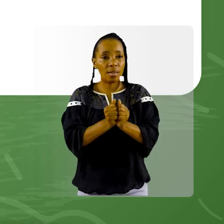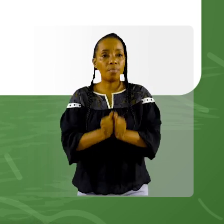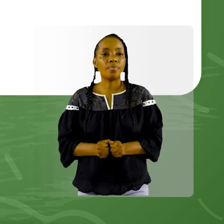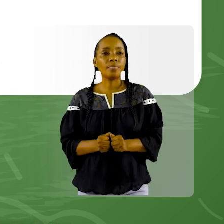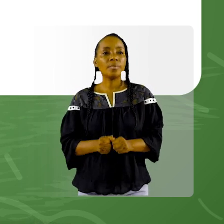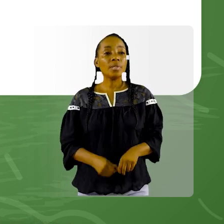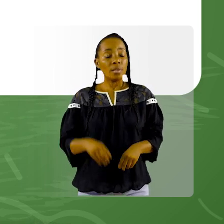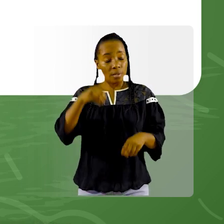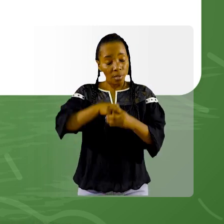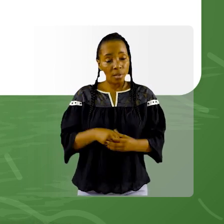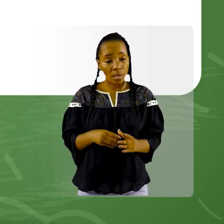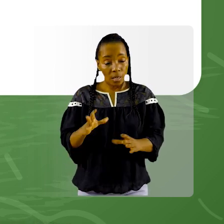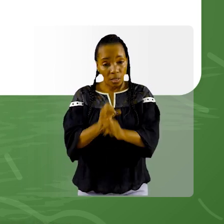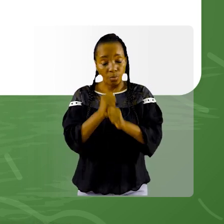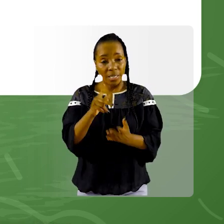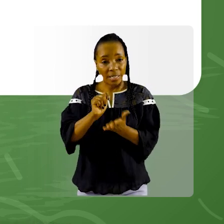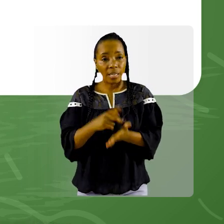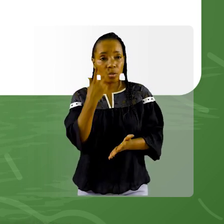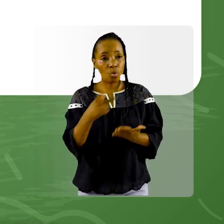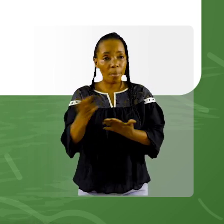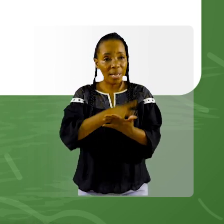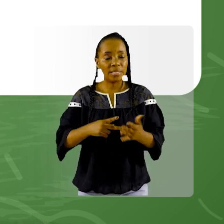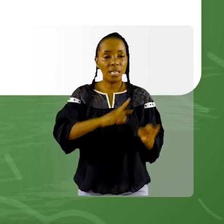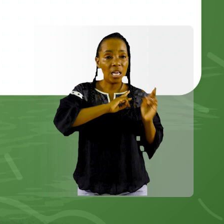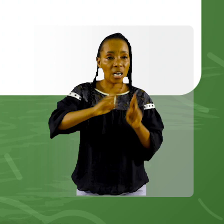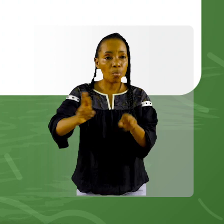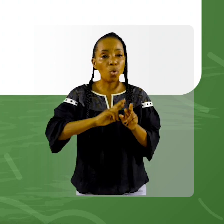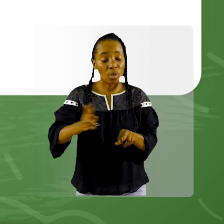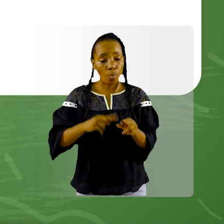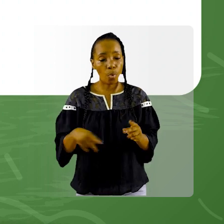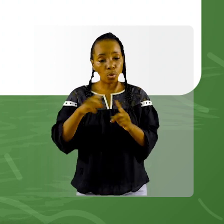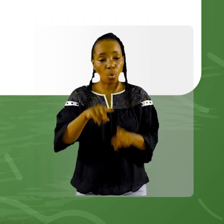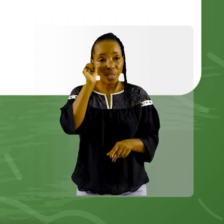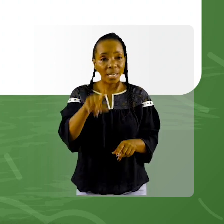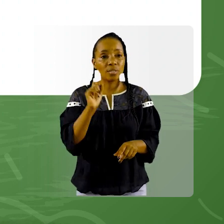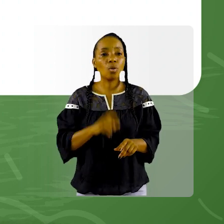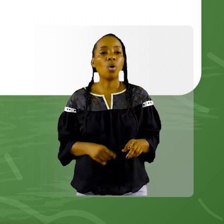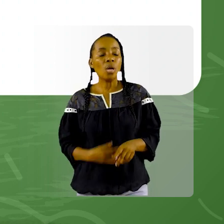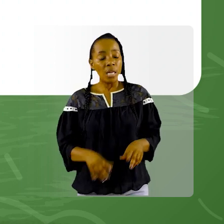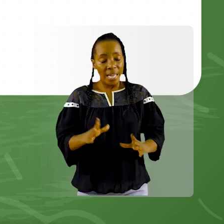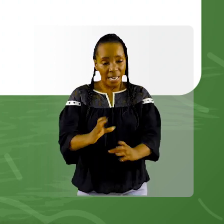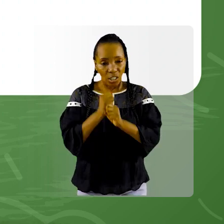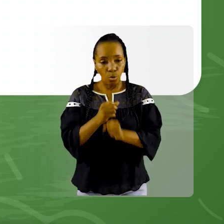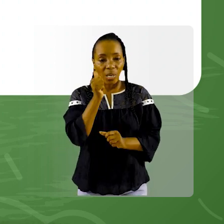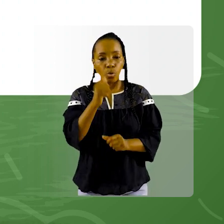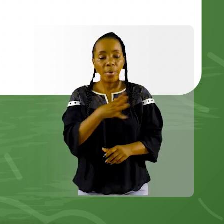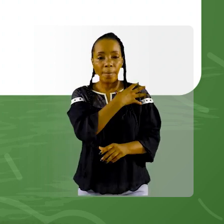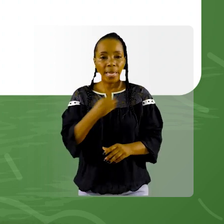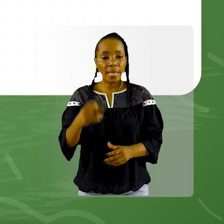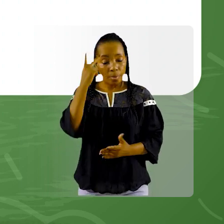du texte comporte 3 rubriques. Les réponses aux questions, le résumé proprement dit et la